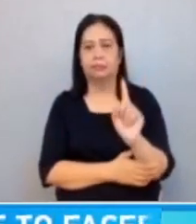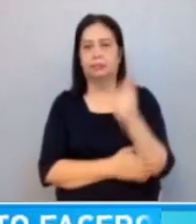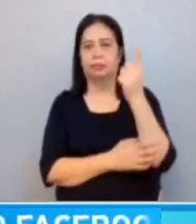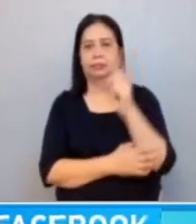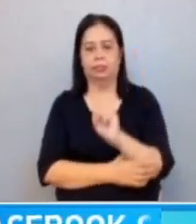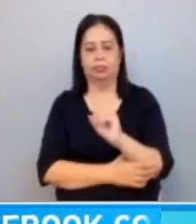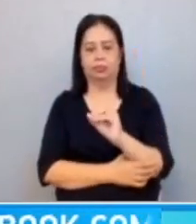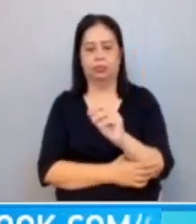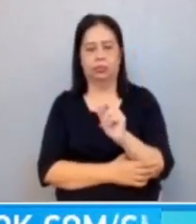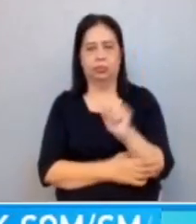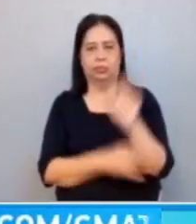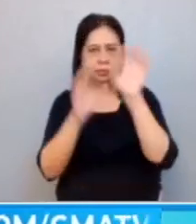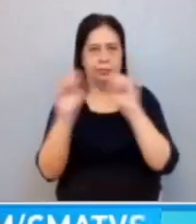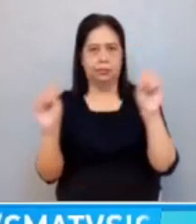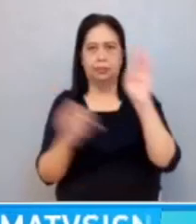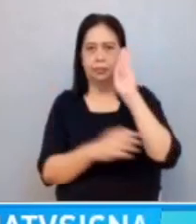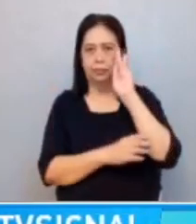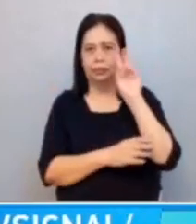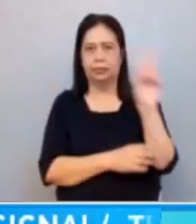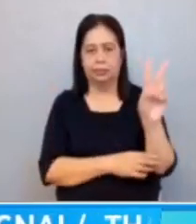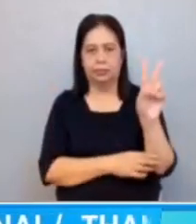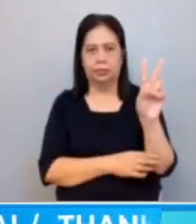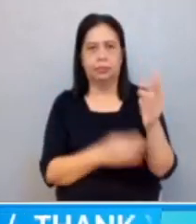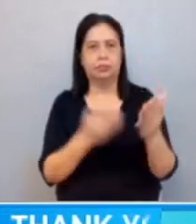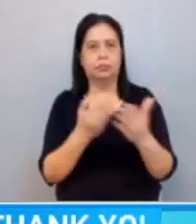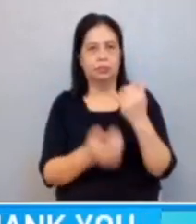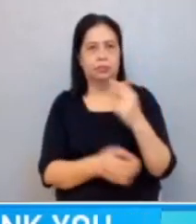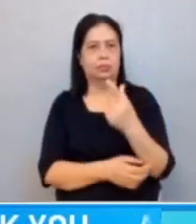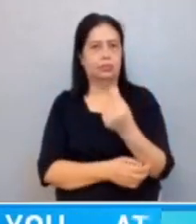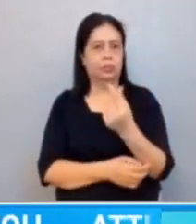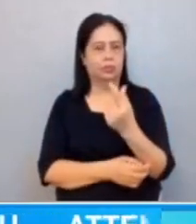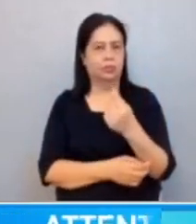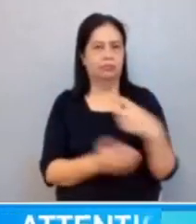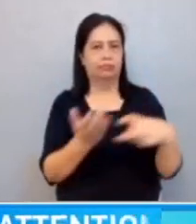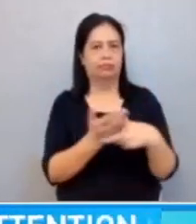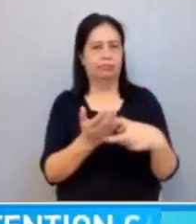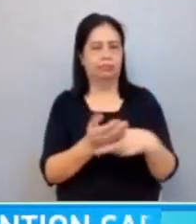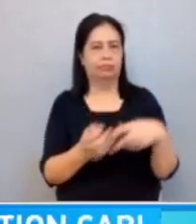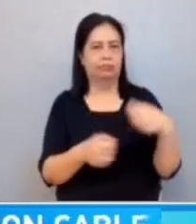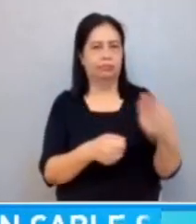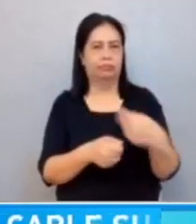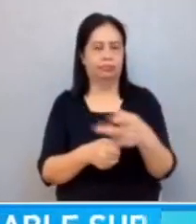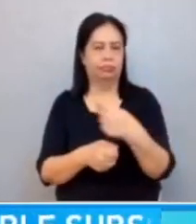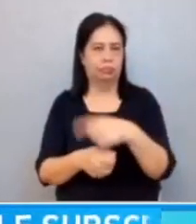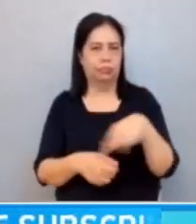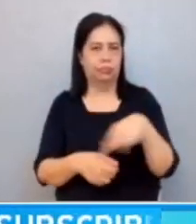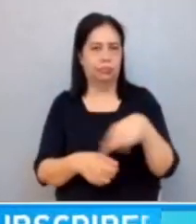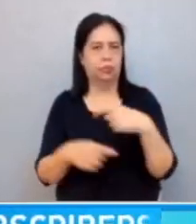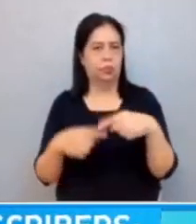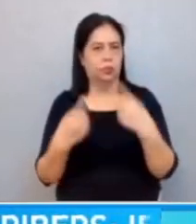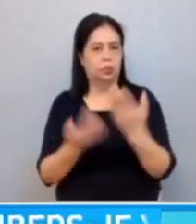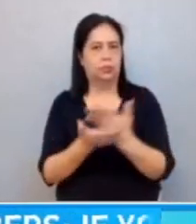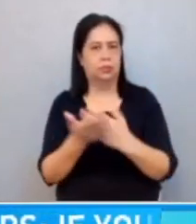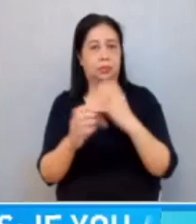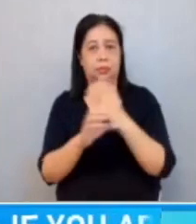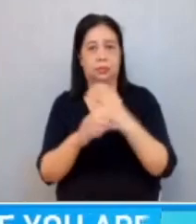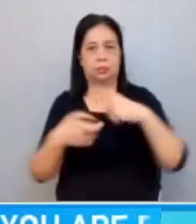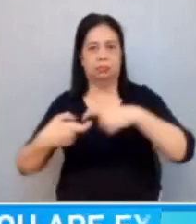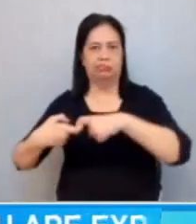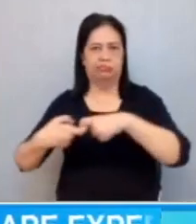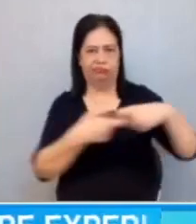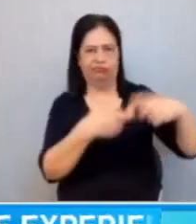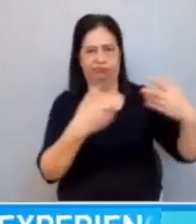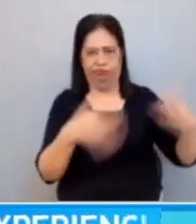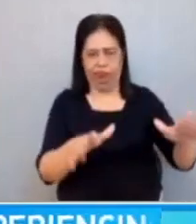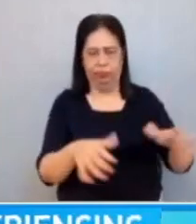ni Pangulong Bongbong Marcos. Halos 20 ang natikitan dahil sa illegal parking habang may mga sasakyan ding nahatak. Ang